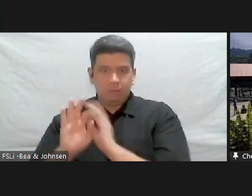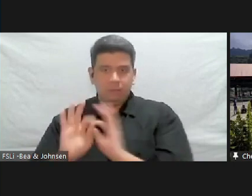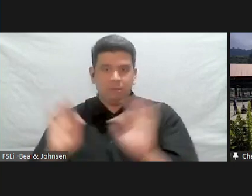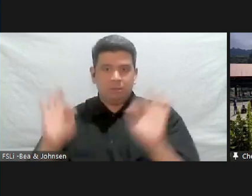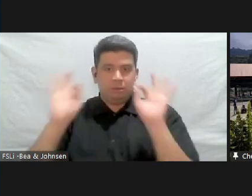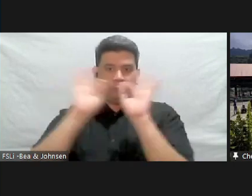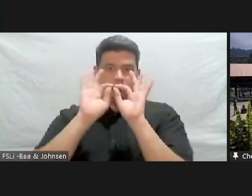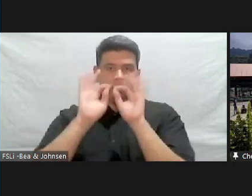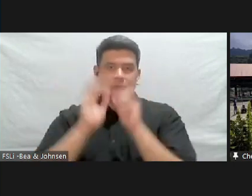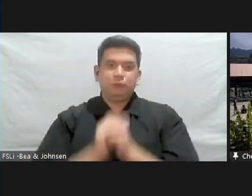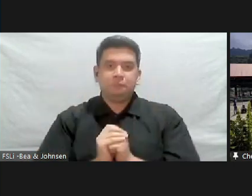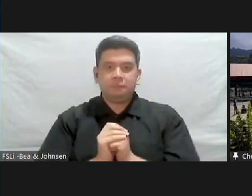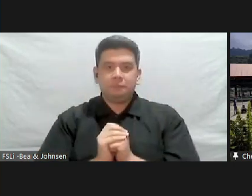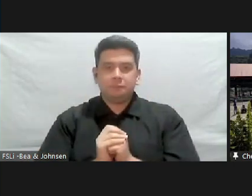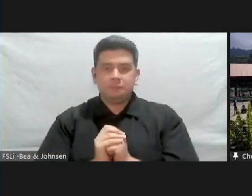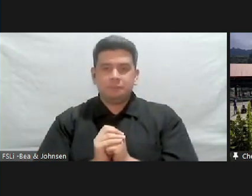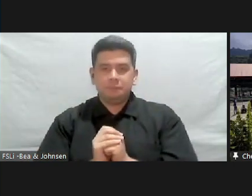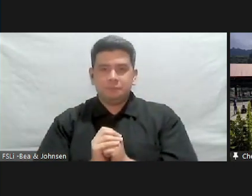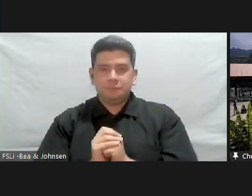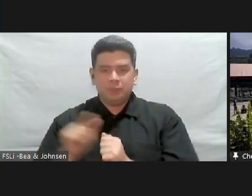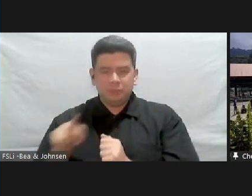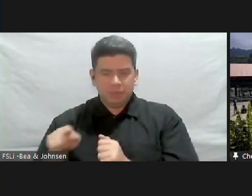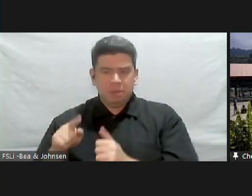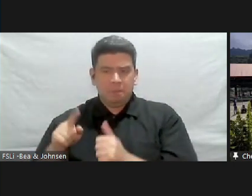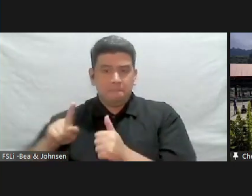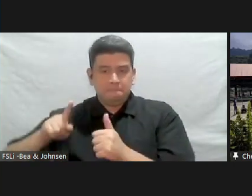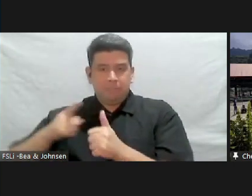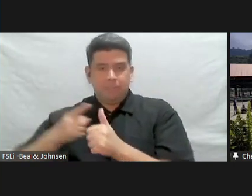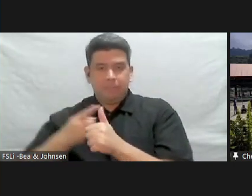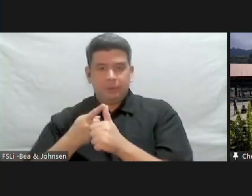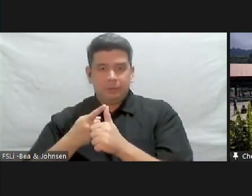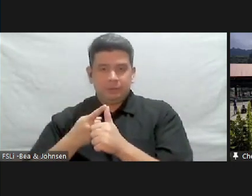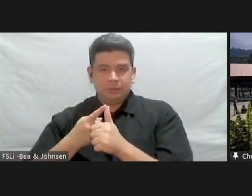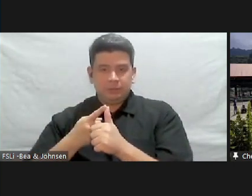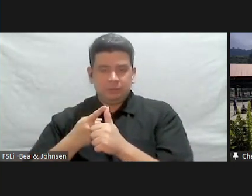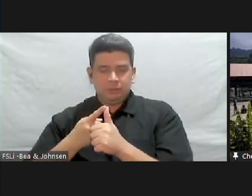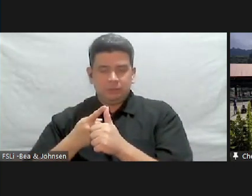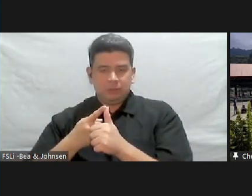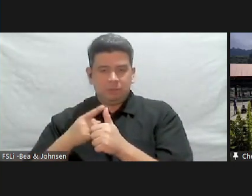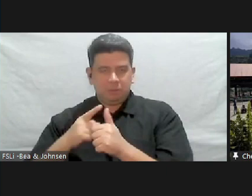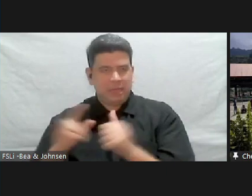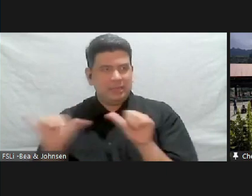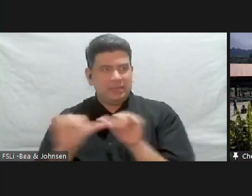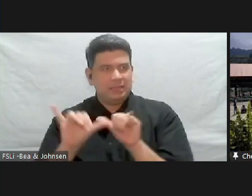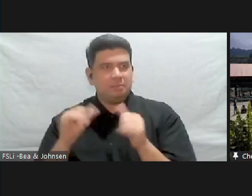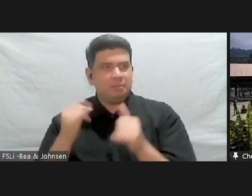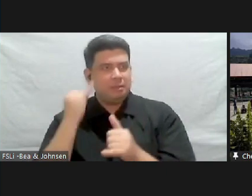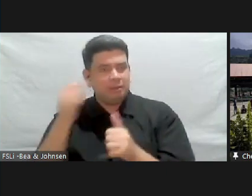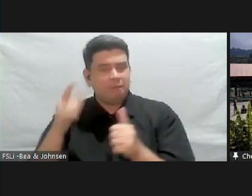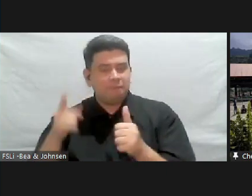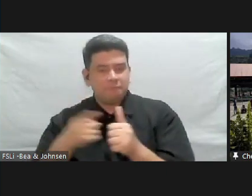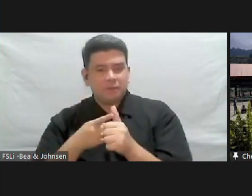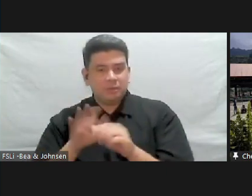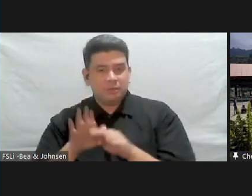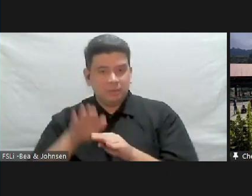unang, kumbaga, siya ang unang hakbang para mas maintindihan at mas maunawaan